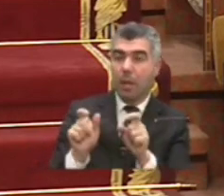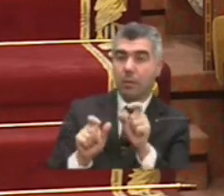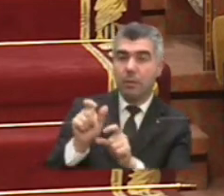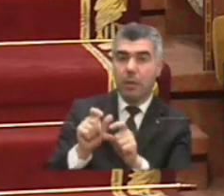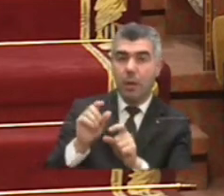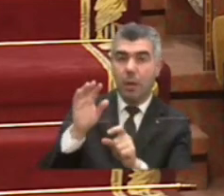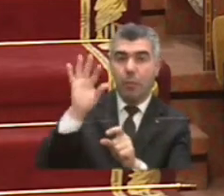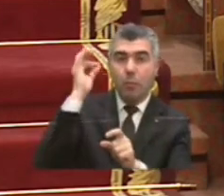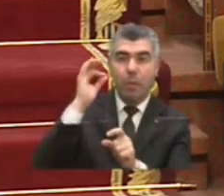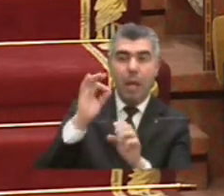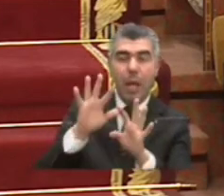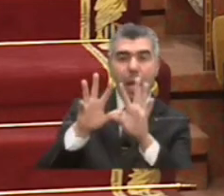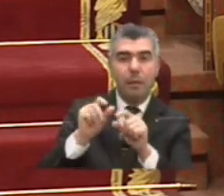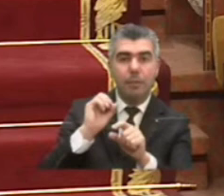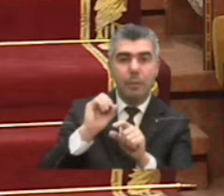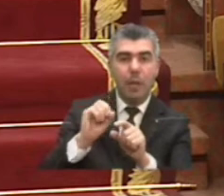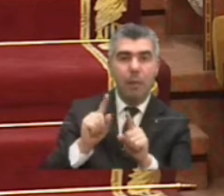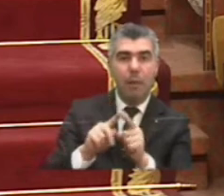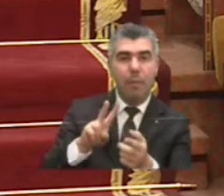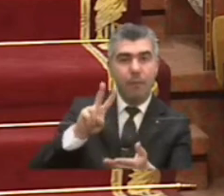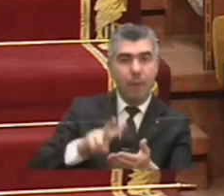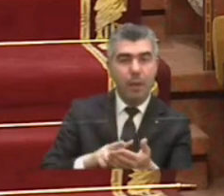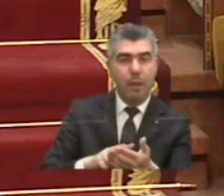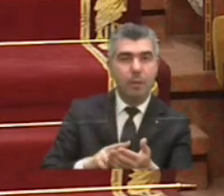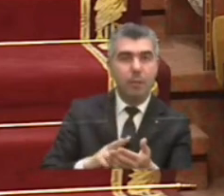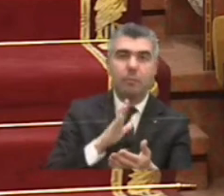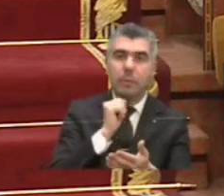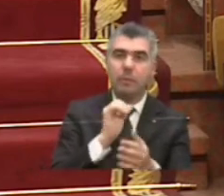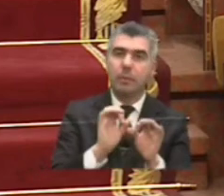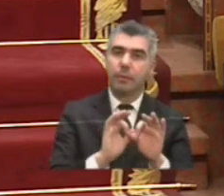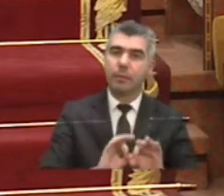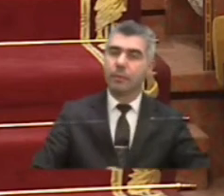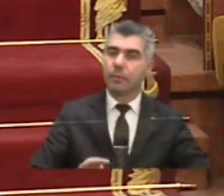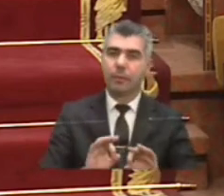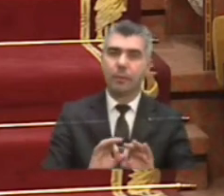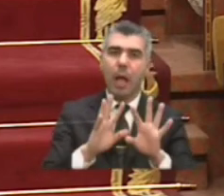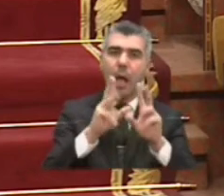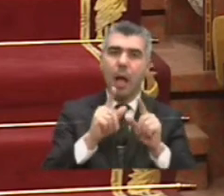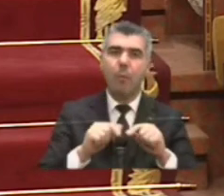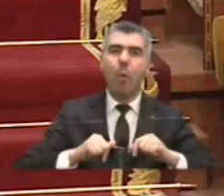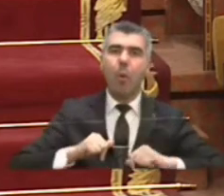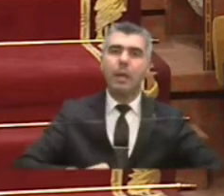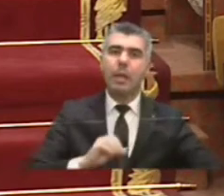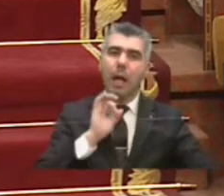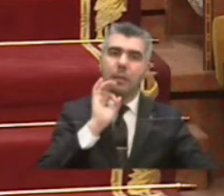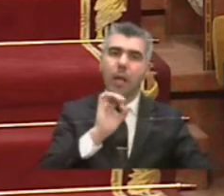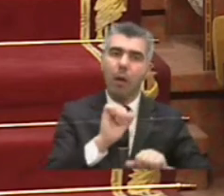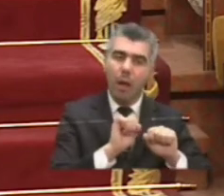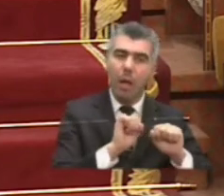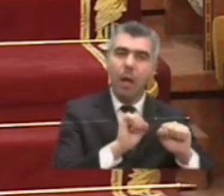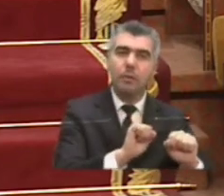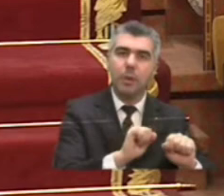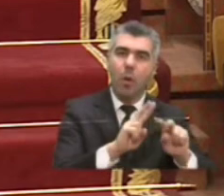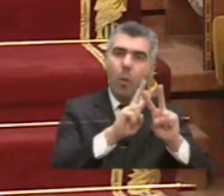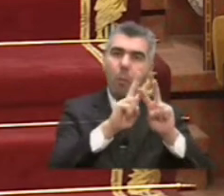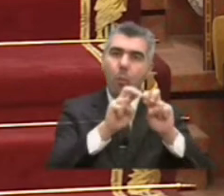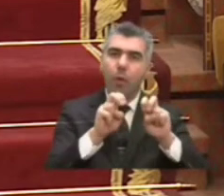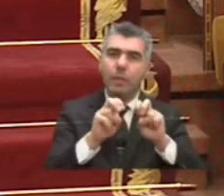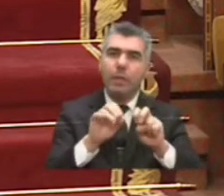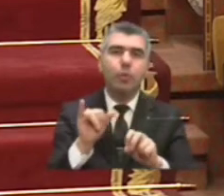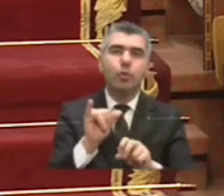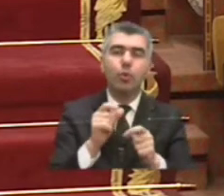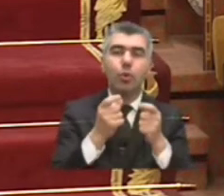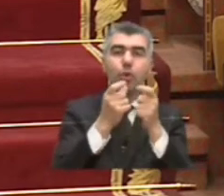نتاع السي بي هذا هو النزاهه، سمحوا لنا. انتم علاش ما عطيتوناش ارقام تاع الوزاره ديالكم؟ عندكم مصالح ديال التفتيش، قولوا لنا شحال تاع